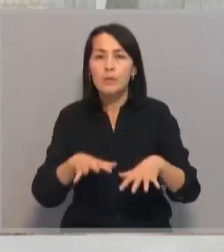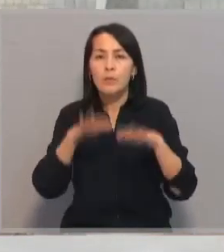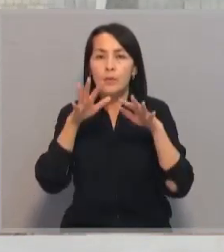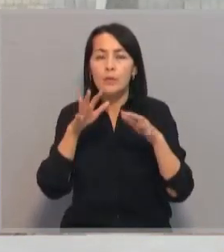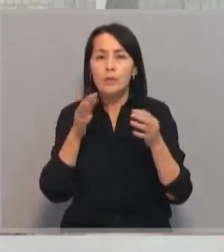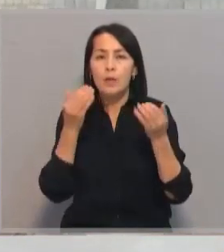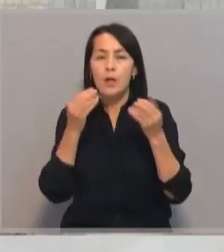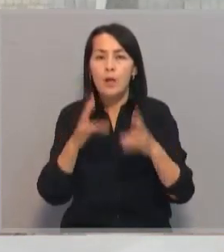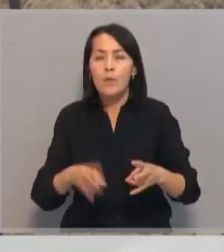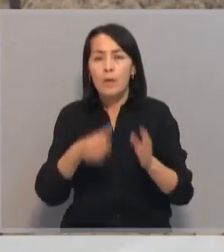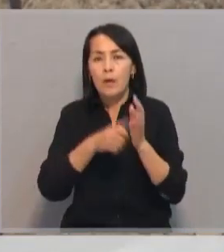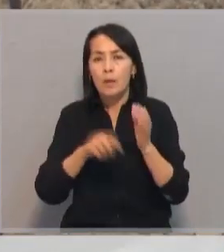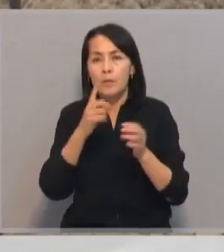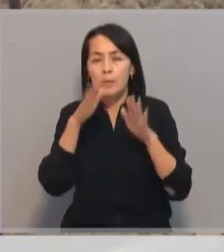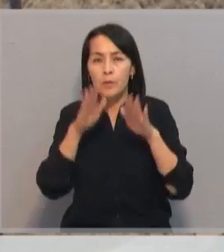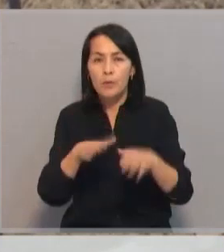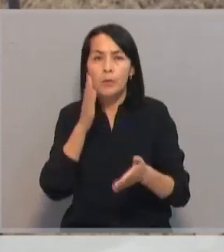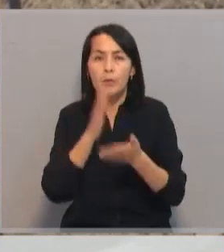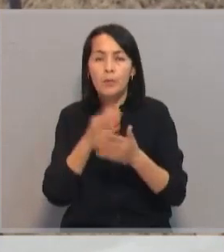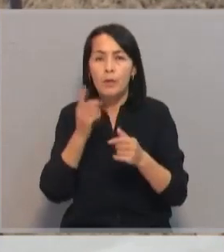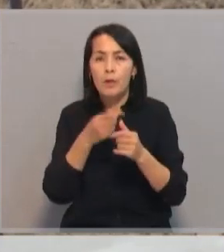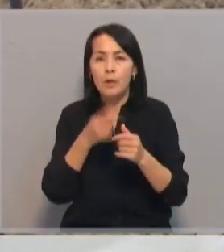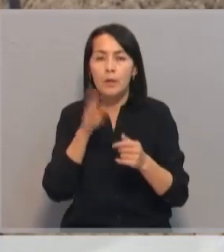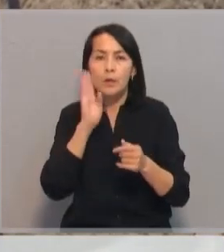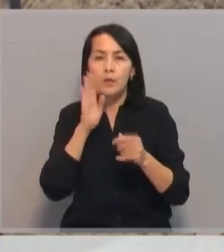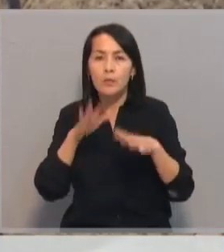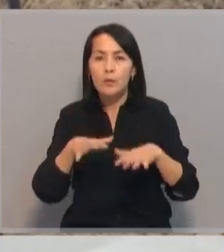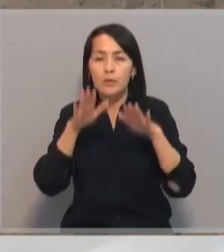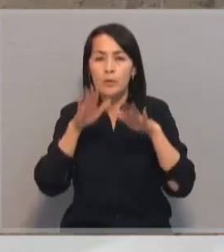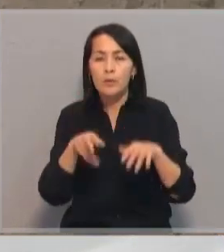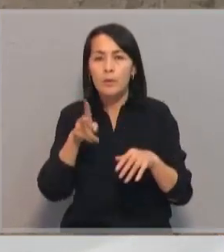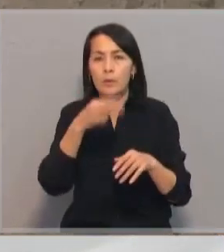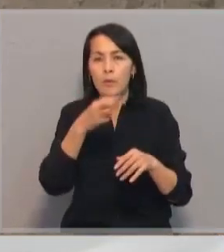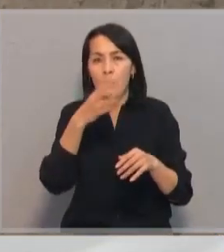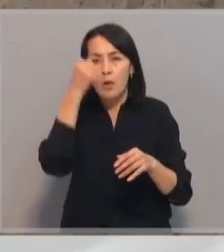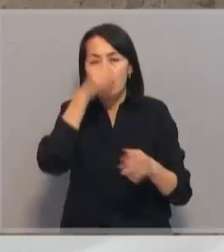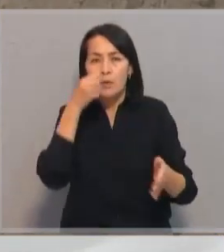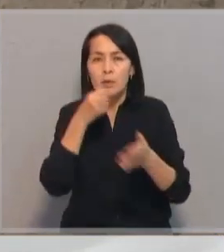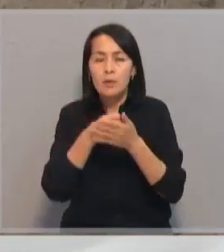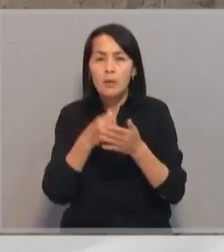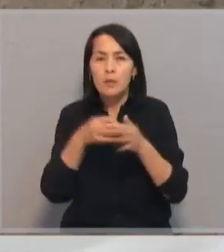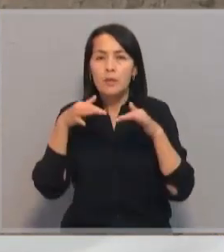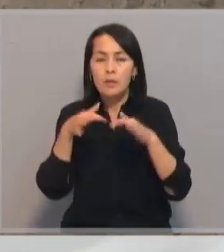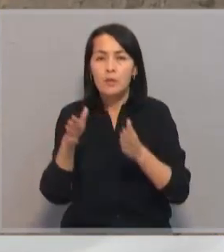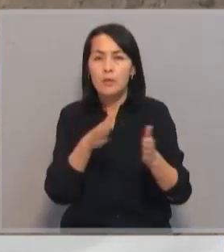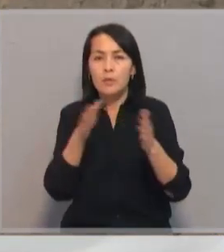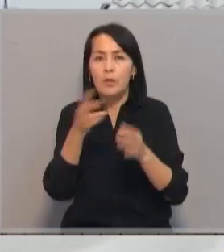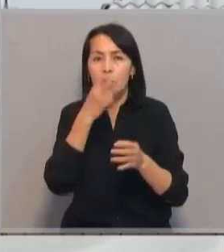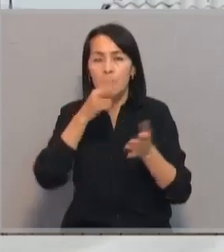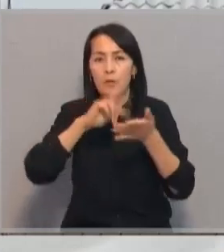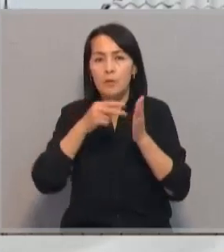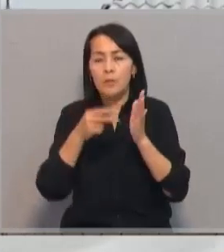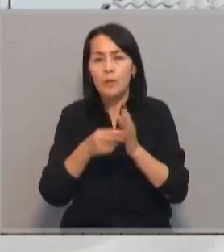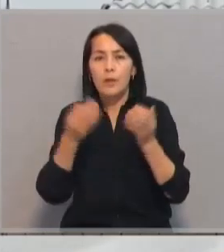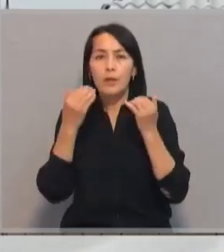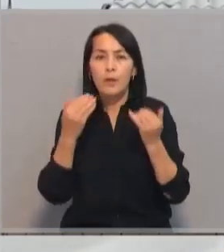көлдеу қаупі бар 61 орын анықталған. Аталған су басу орындарын 2023 жылға дейін шешу жолы қарастырылып